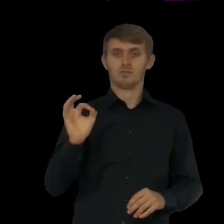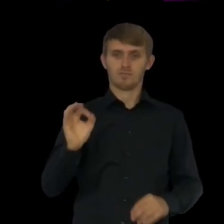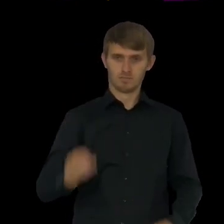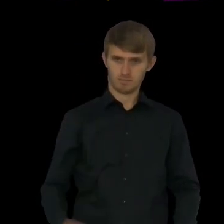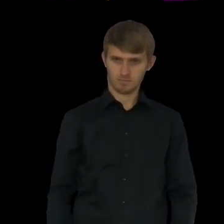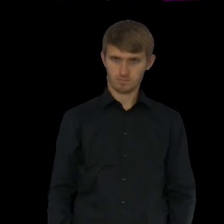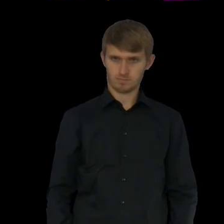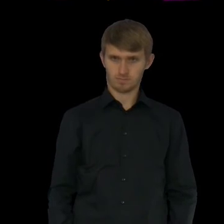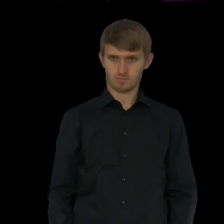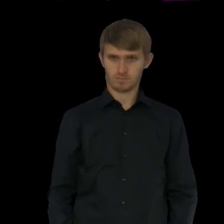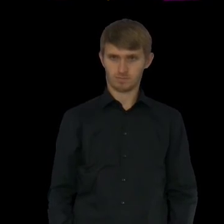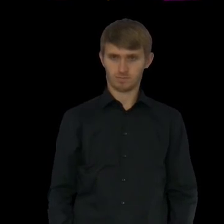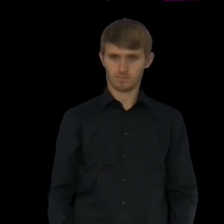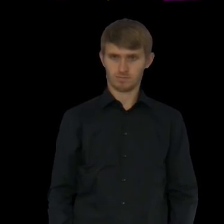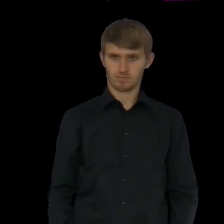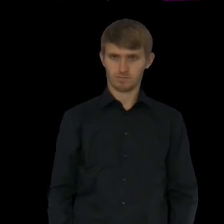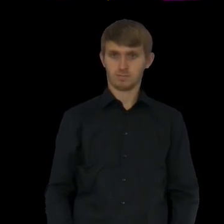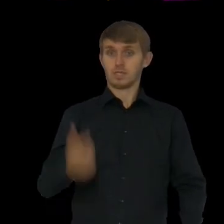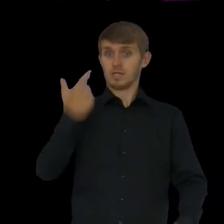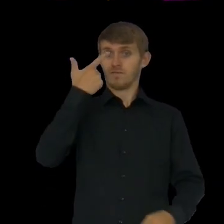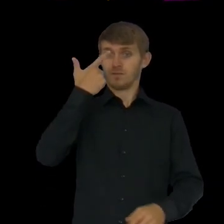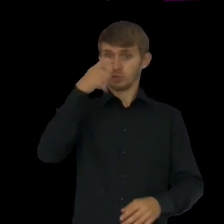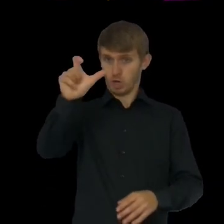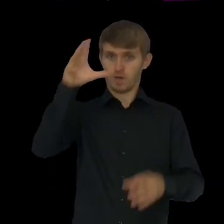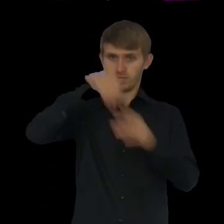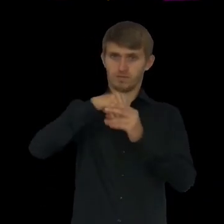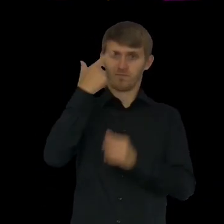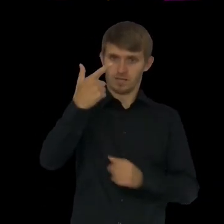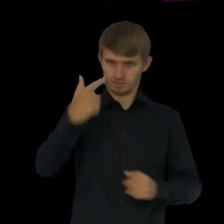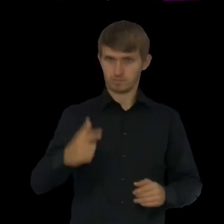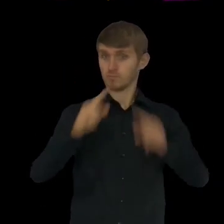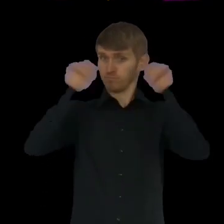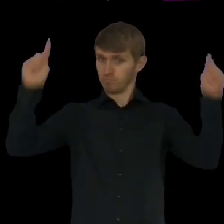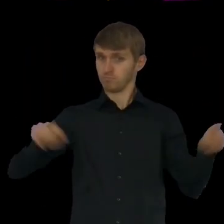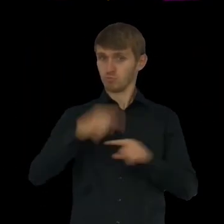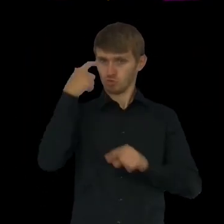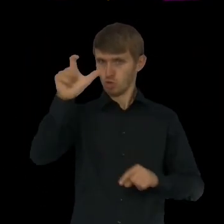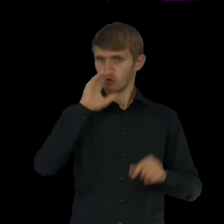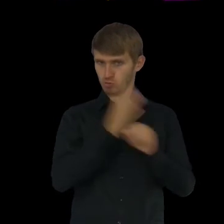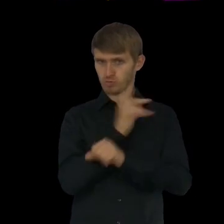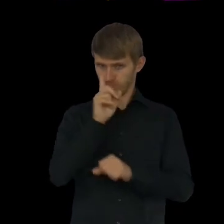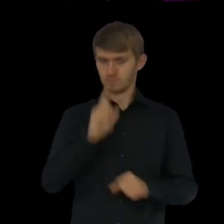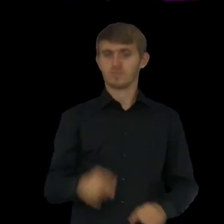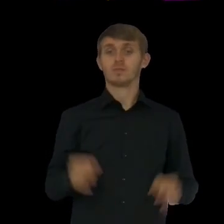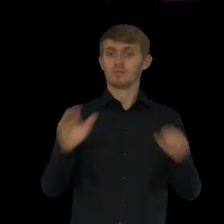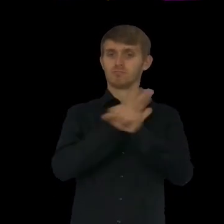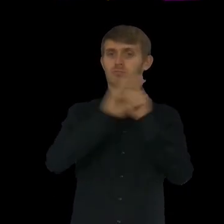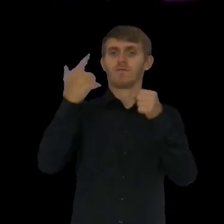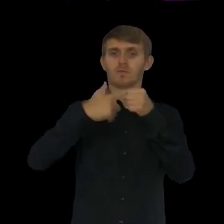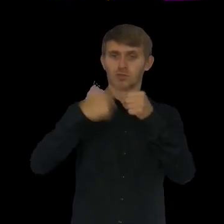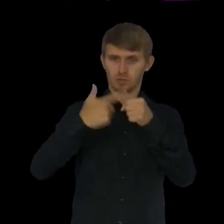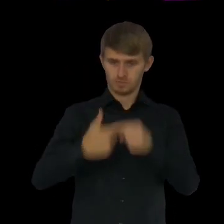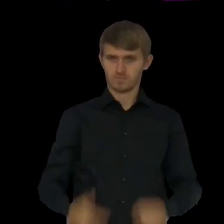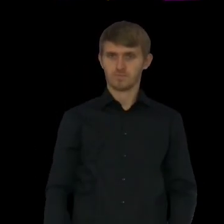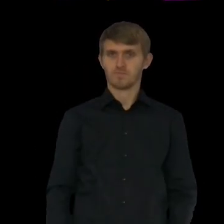kwadratu 2 spośród stóp dwa procent zacznijmy dwadzieścia jeden dwa